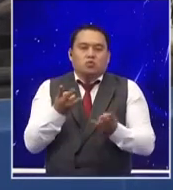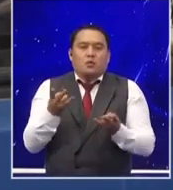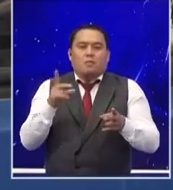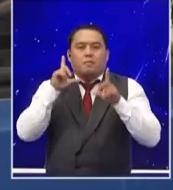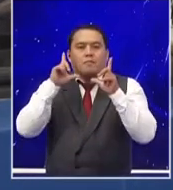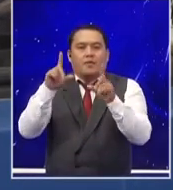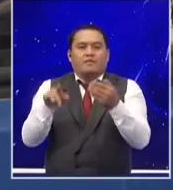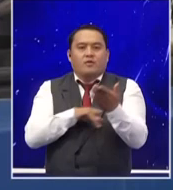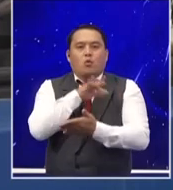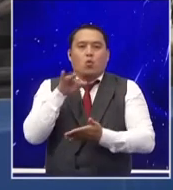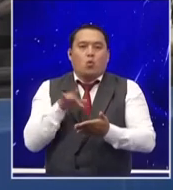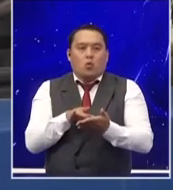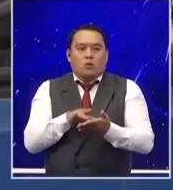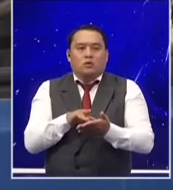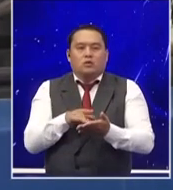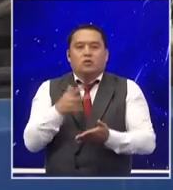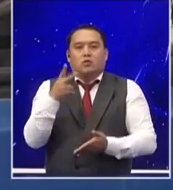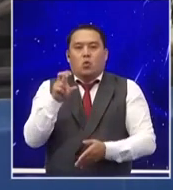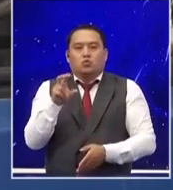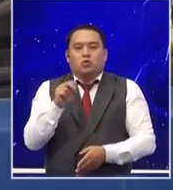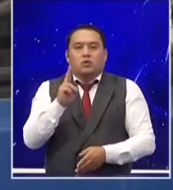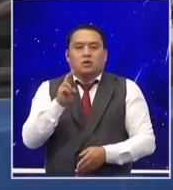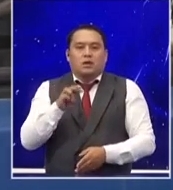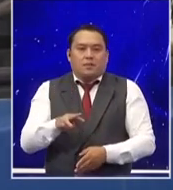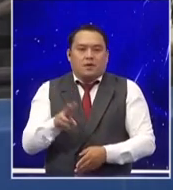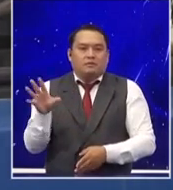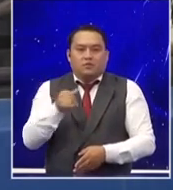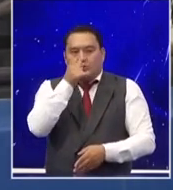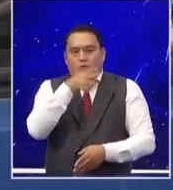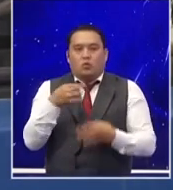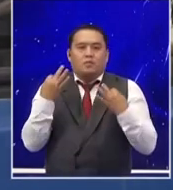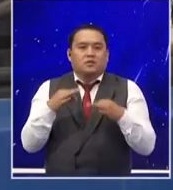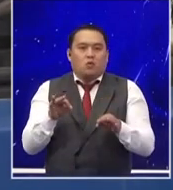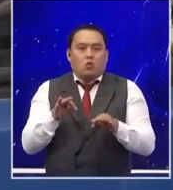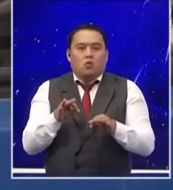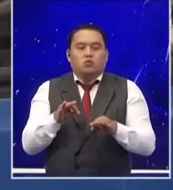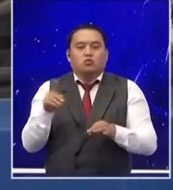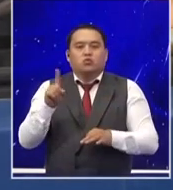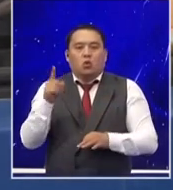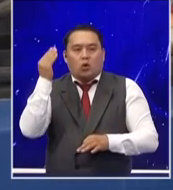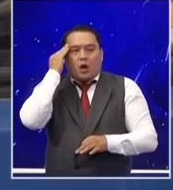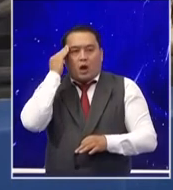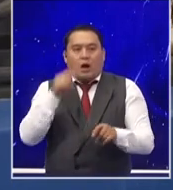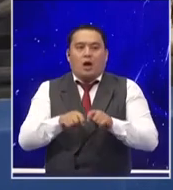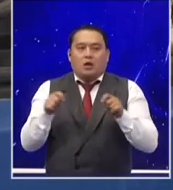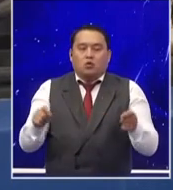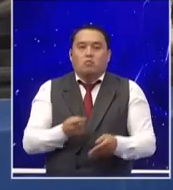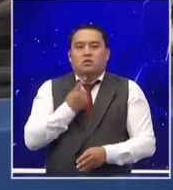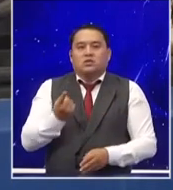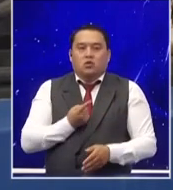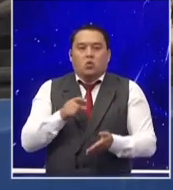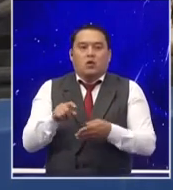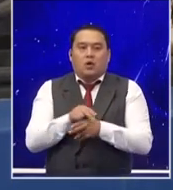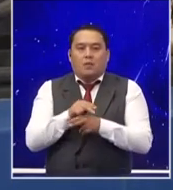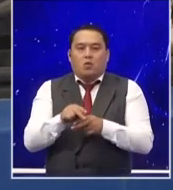вынуждены выезжать в город а это не менее 300 километров не все это могут себе позволить учитывая это я и открыл здесь мастерскую по